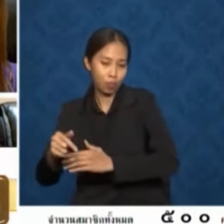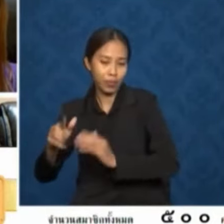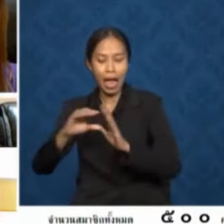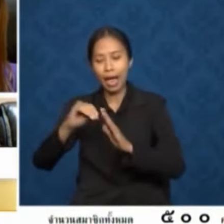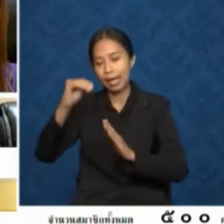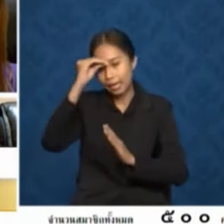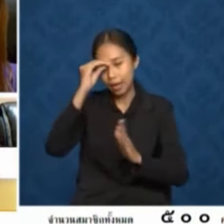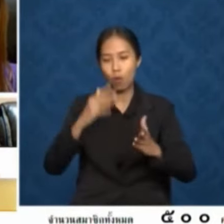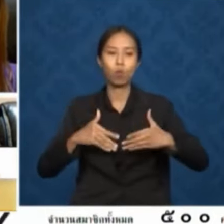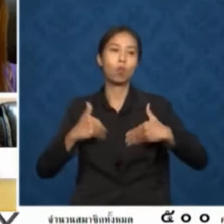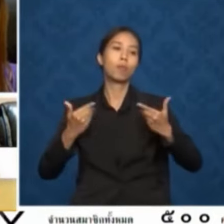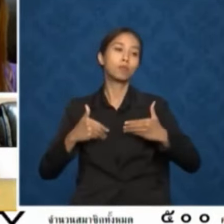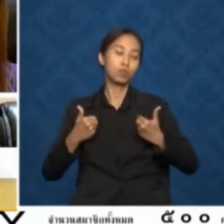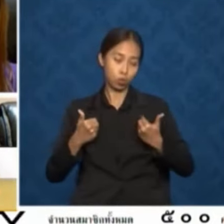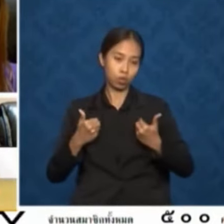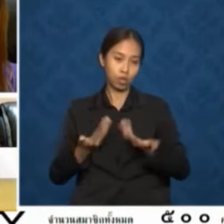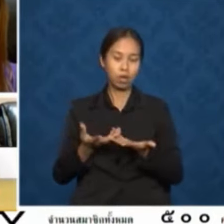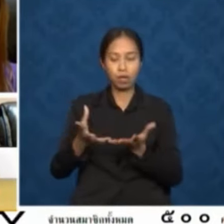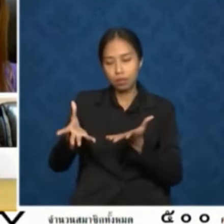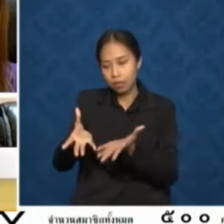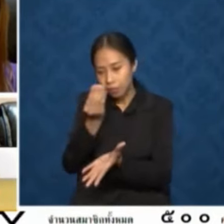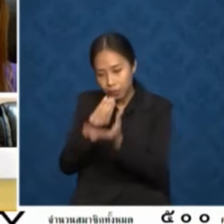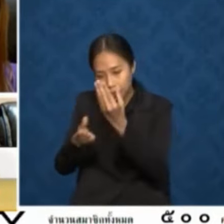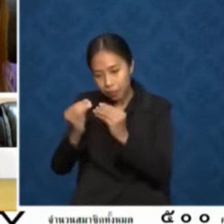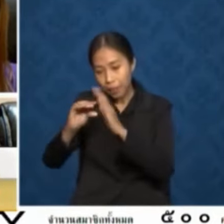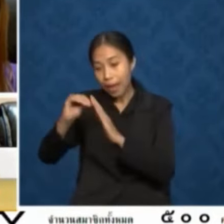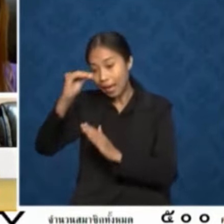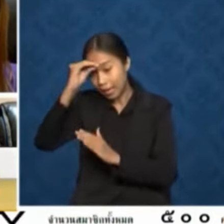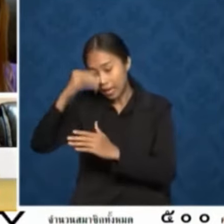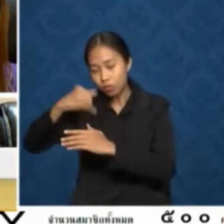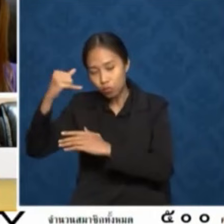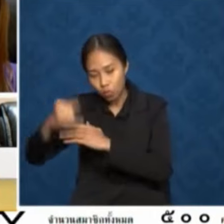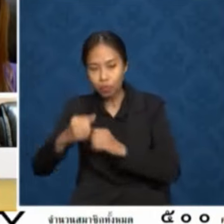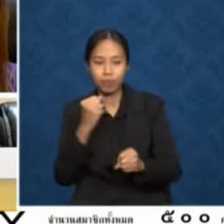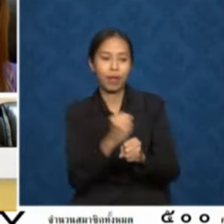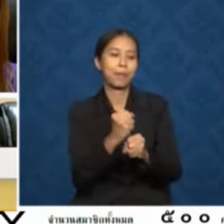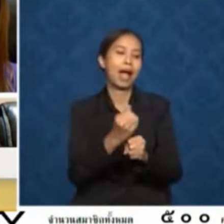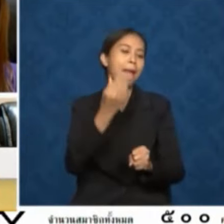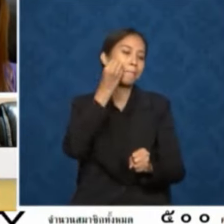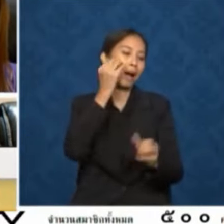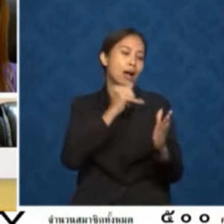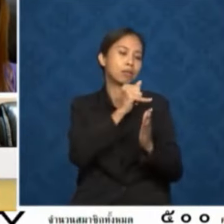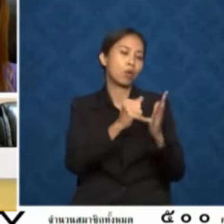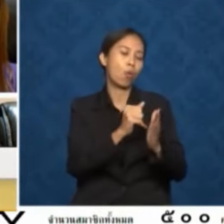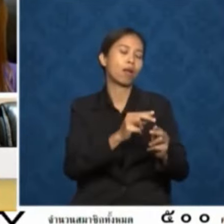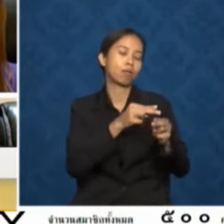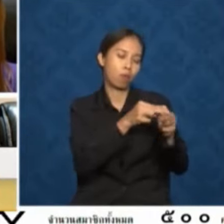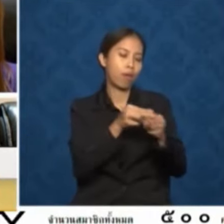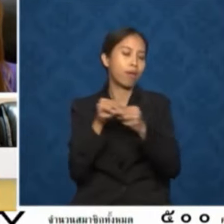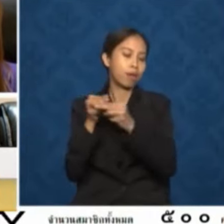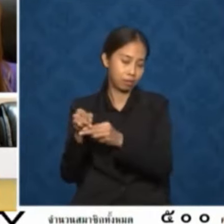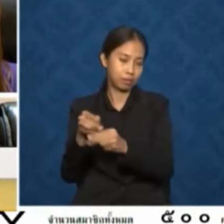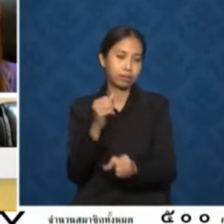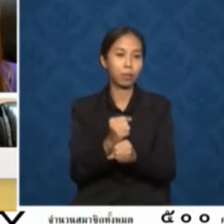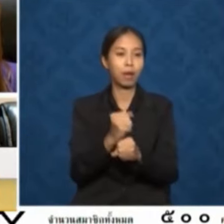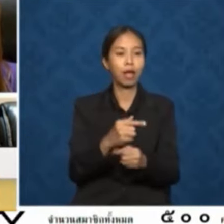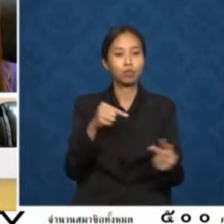ความสุขได้ศึกษาจบมาได้ทำงานที่บ้านเกิดทำงานที่ใจรักใจชอ